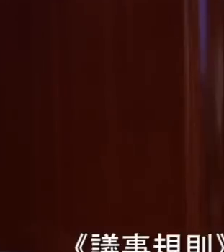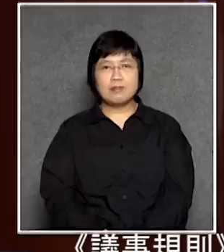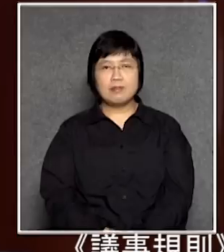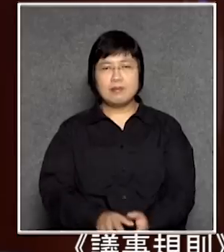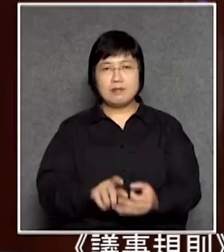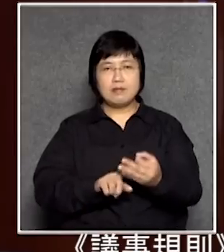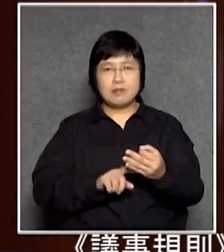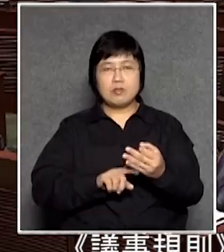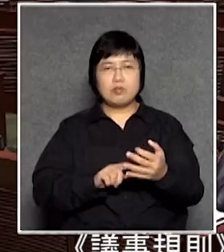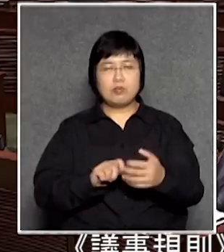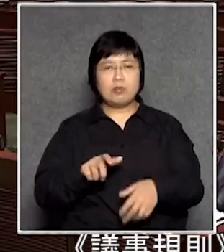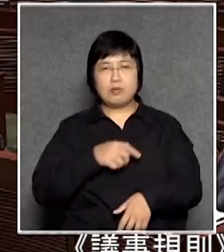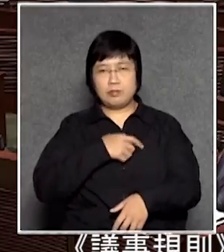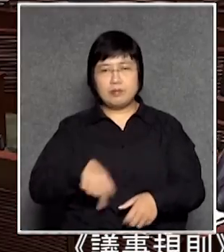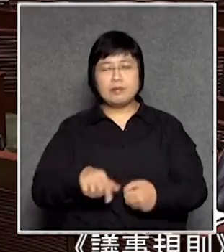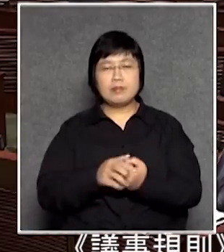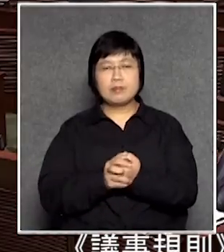蔣麗雲議員。